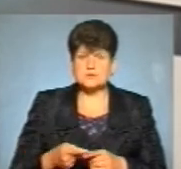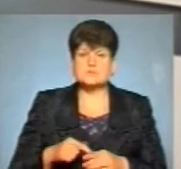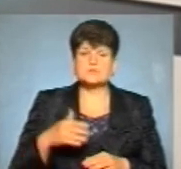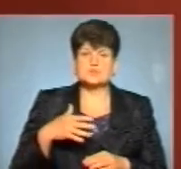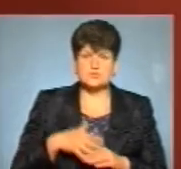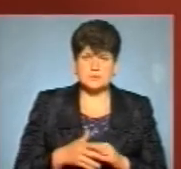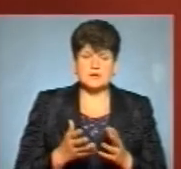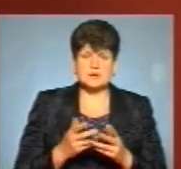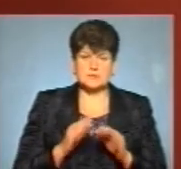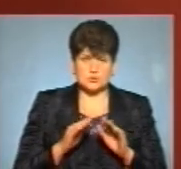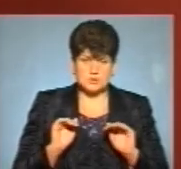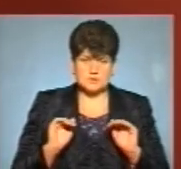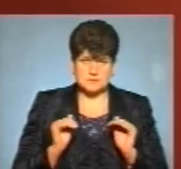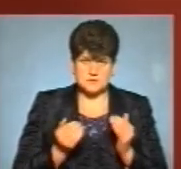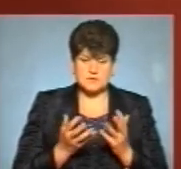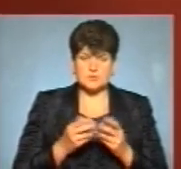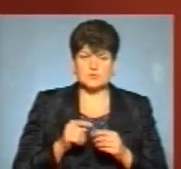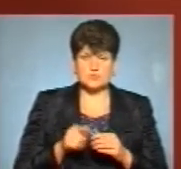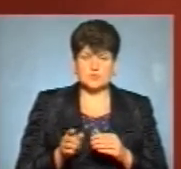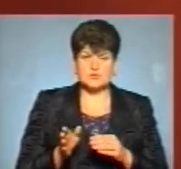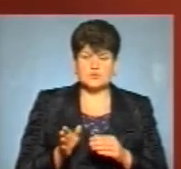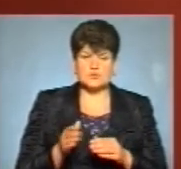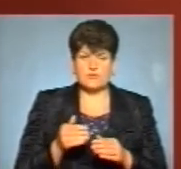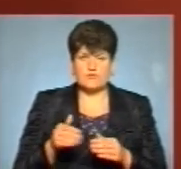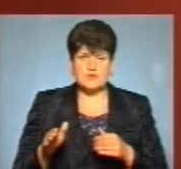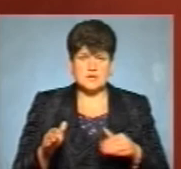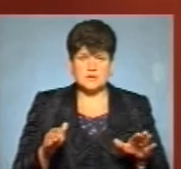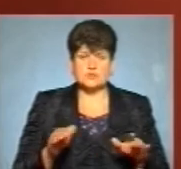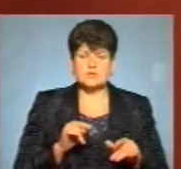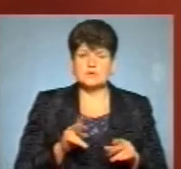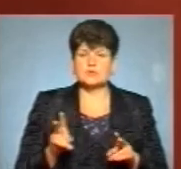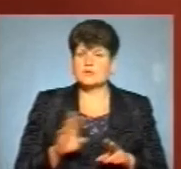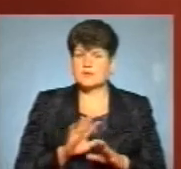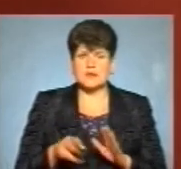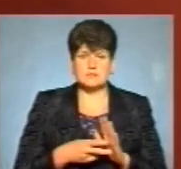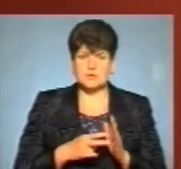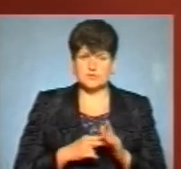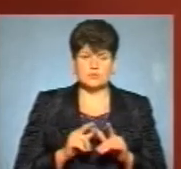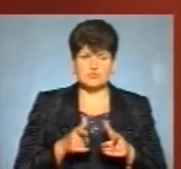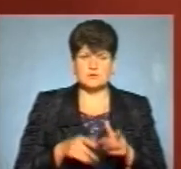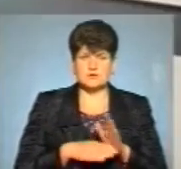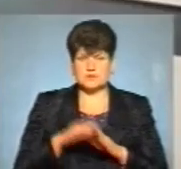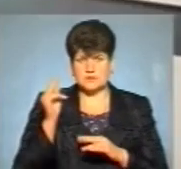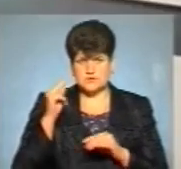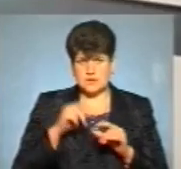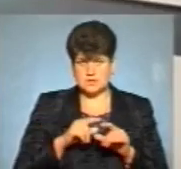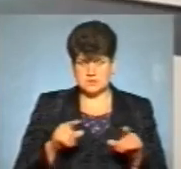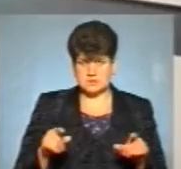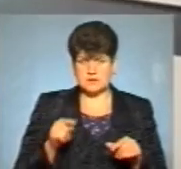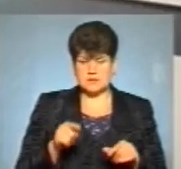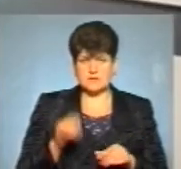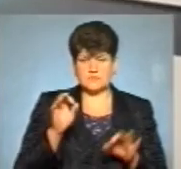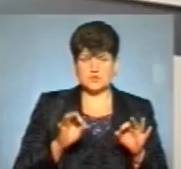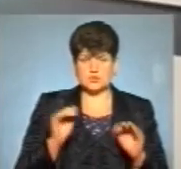кількість буде зменшена за рахунок того, що відійдуть ті, які не планують вступати у вищі навчальні заклади. Тобто їх